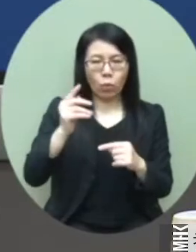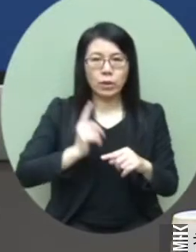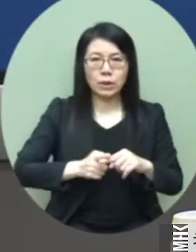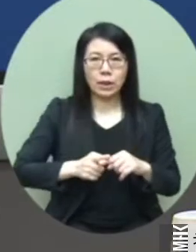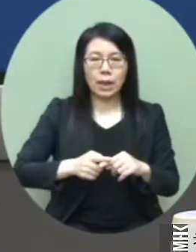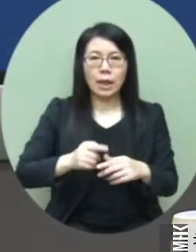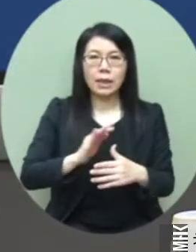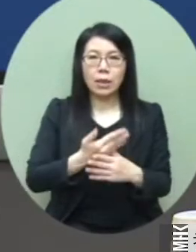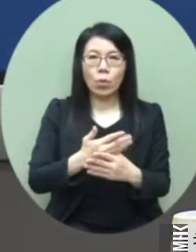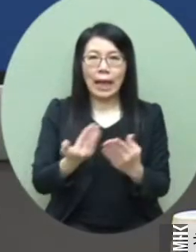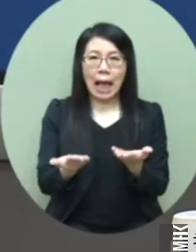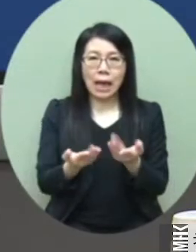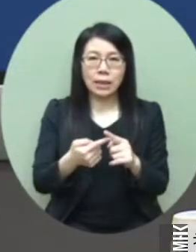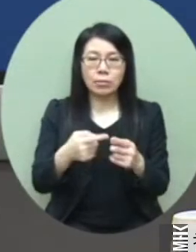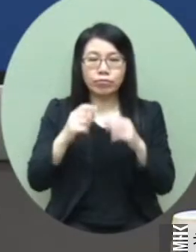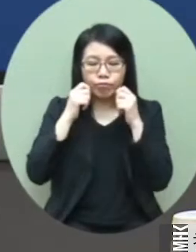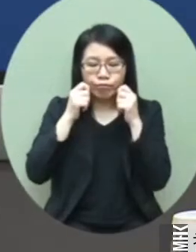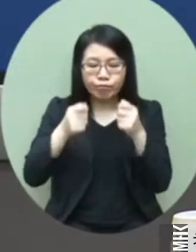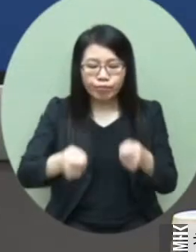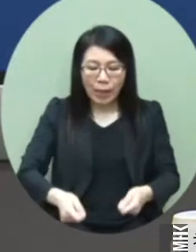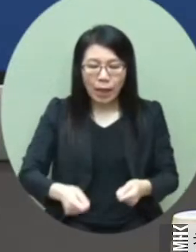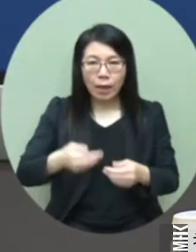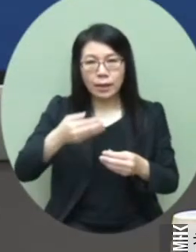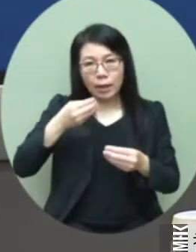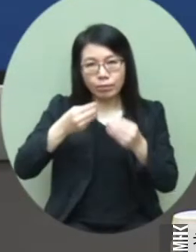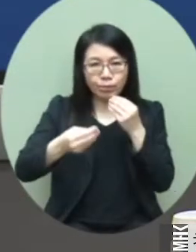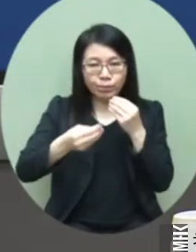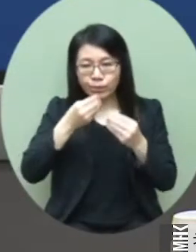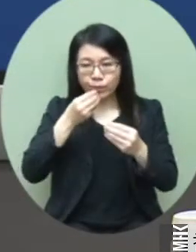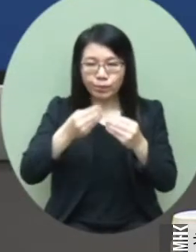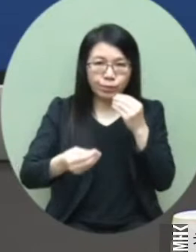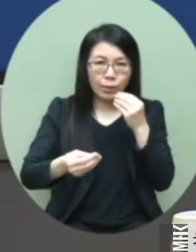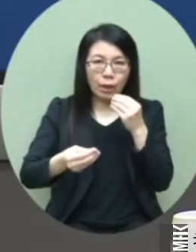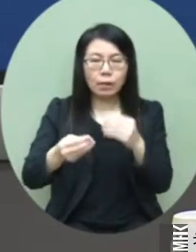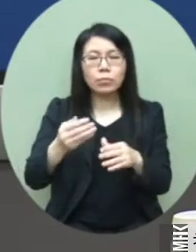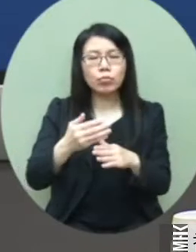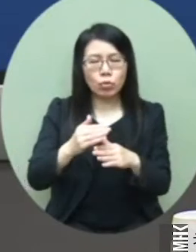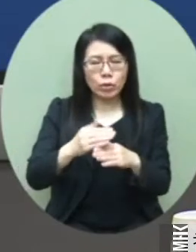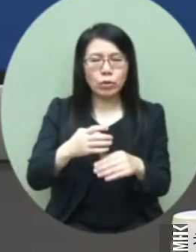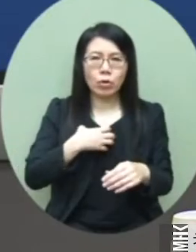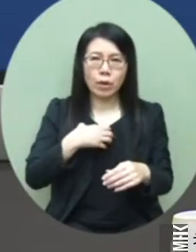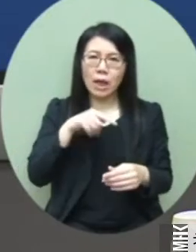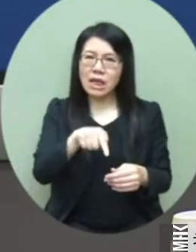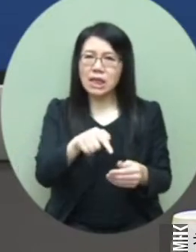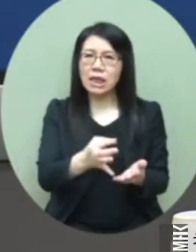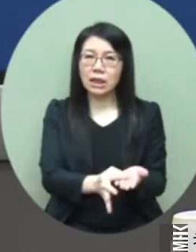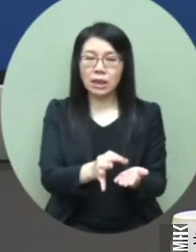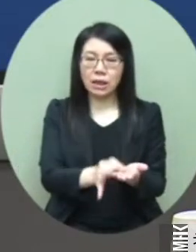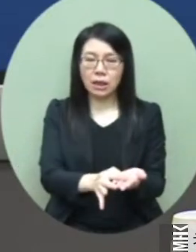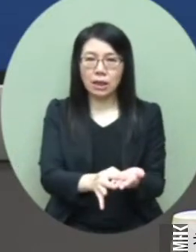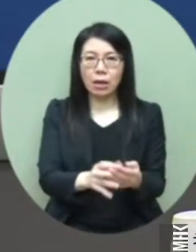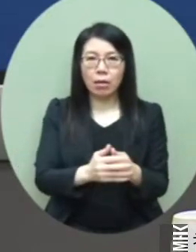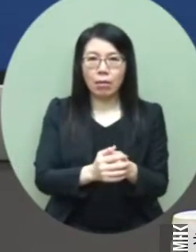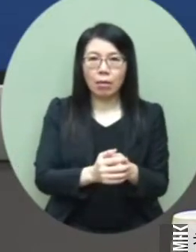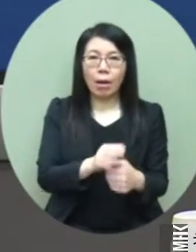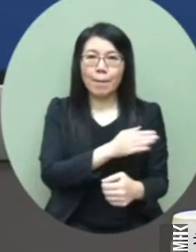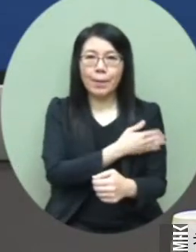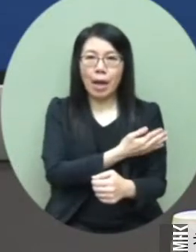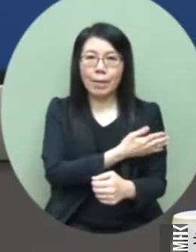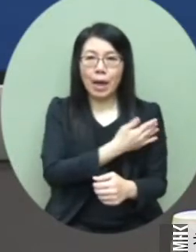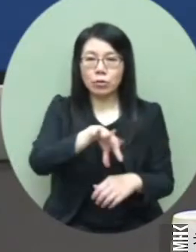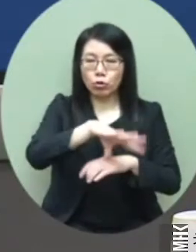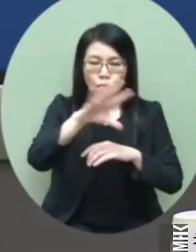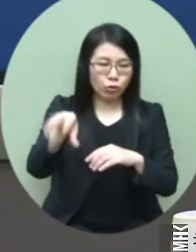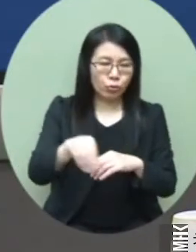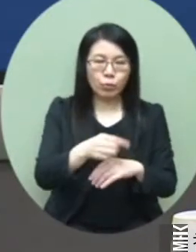罩来这个吃饭，所以我们认为在这个地方，虽然他的员工都已经全部打针的要求